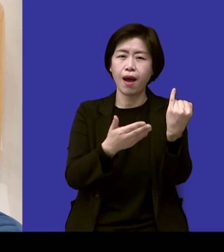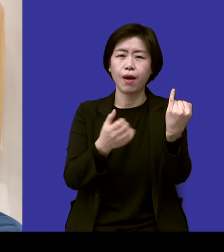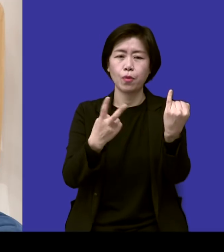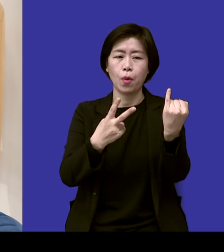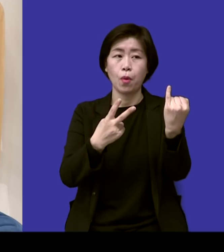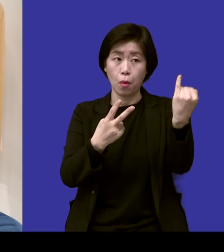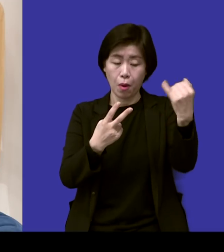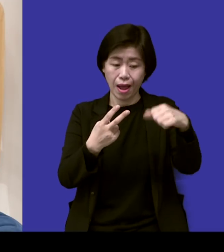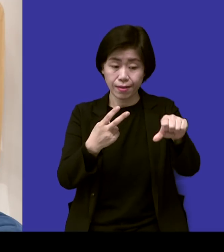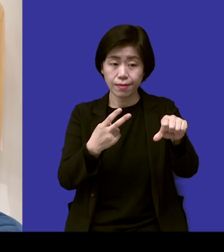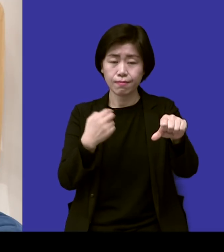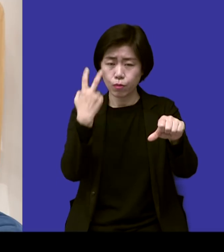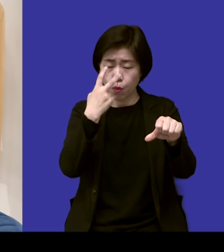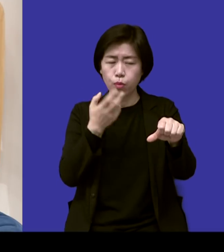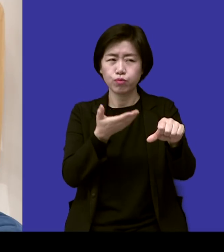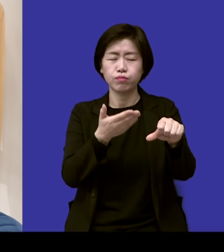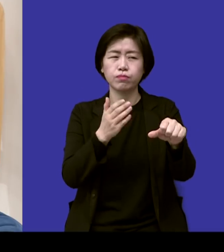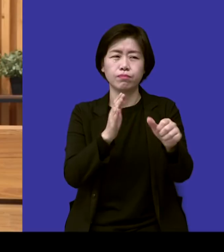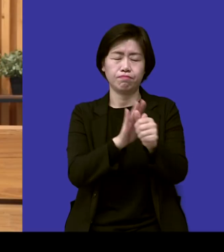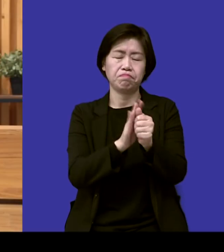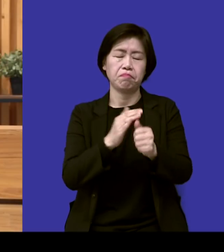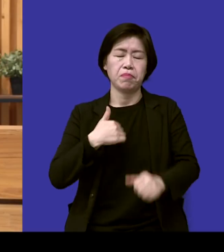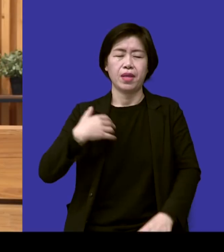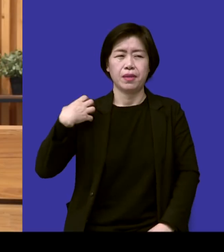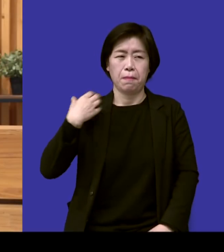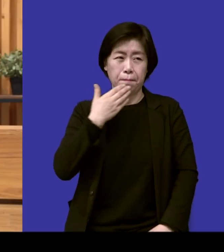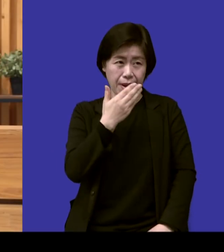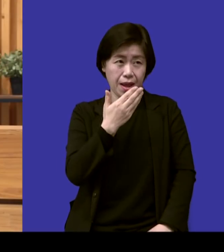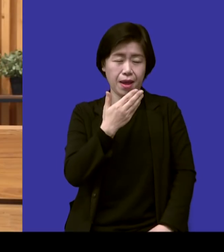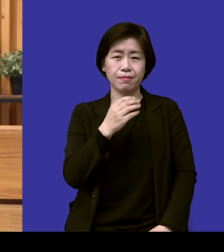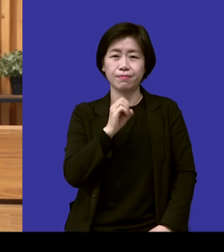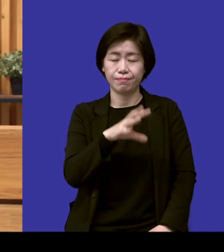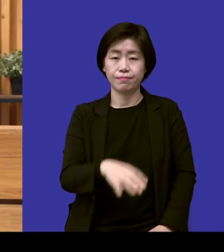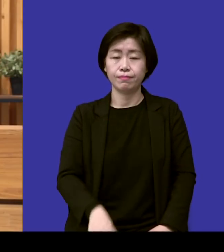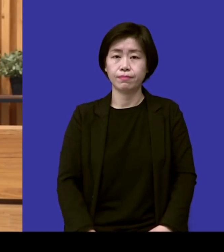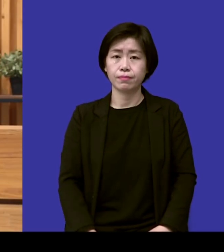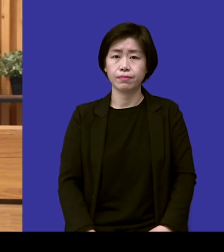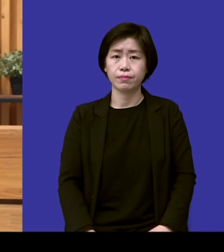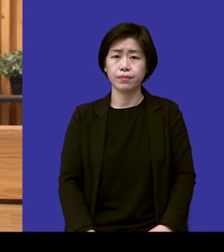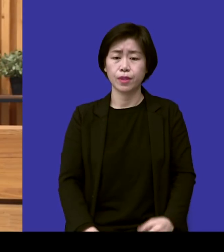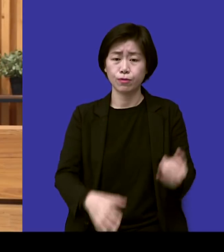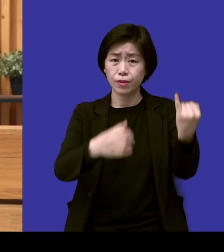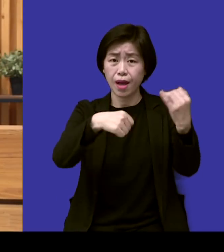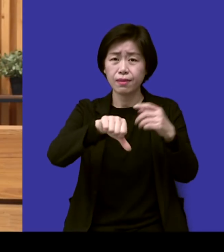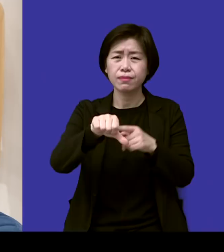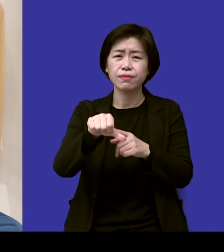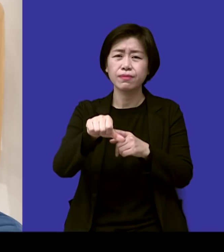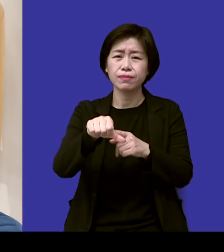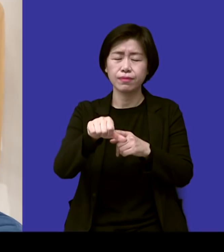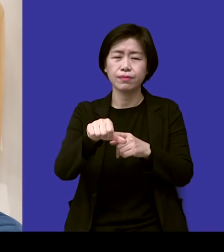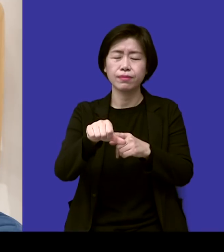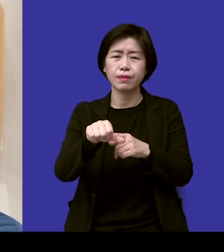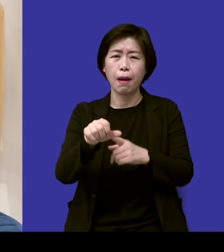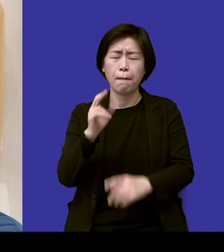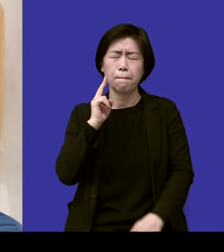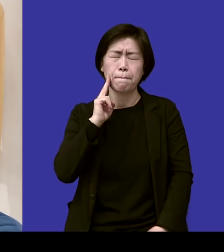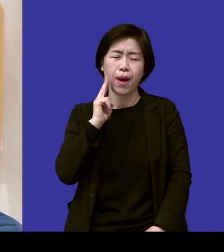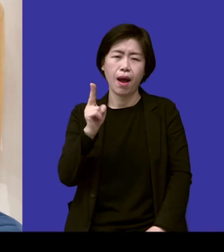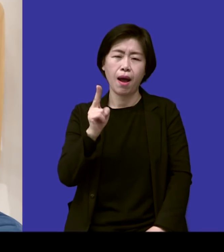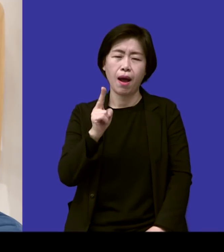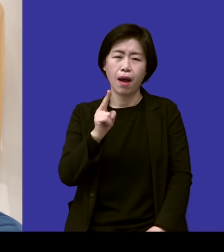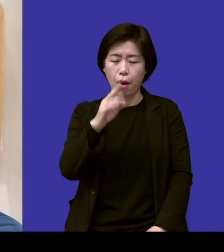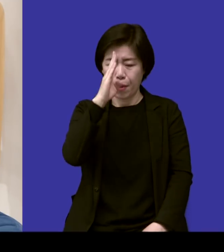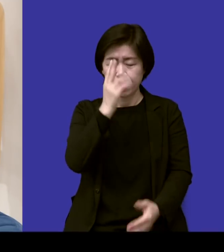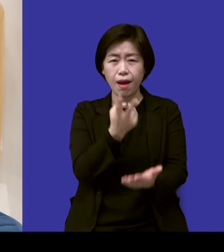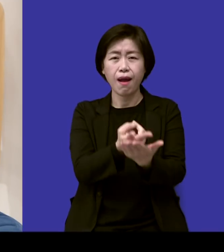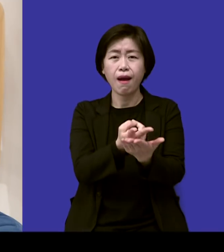네. 선우라는 친구가 중환자실에 오래 있었어요. 예. 수술도 계속 여러 번 했어야 됐고 예. 누나는 빠르게